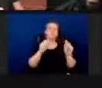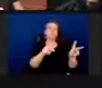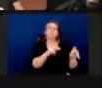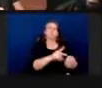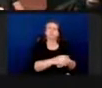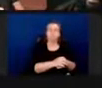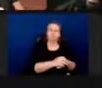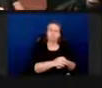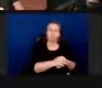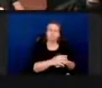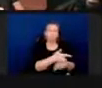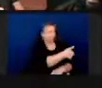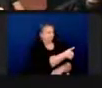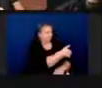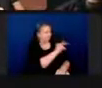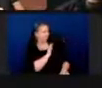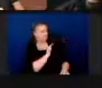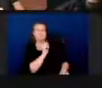upeo. Asante sana.